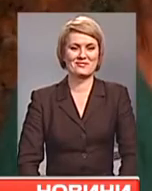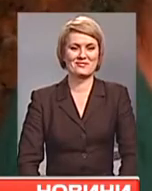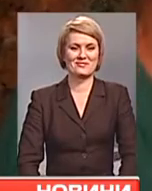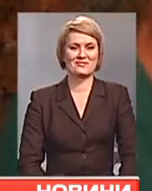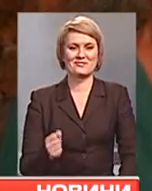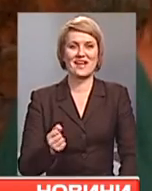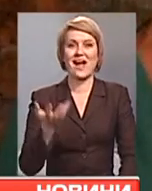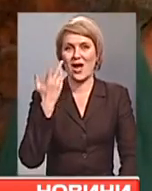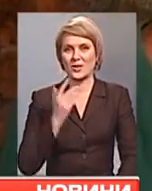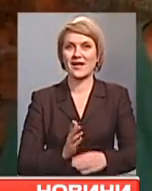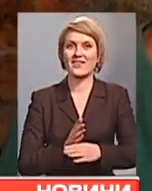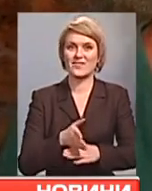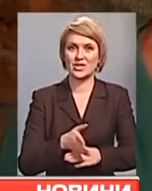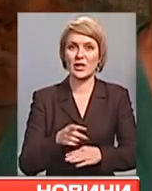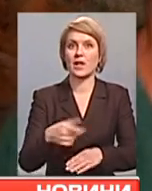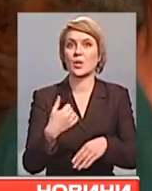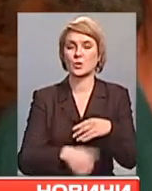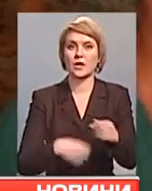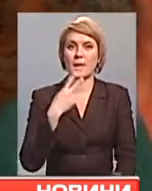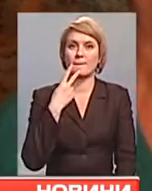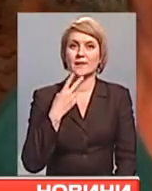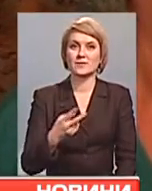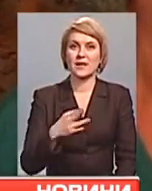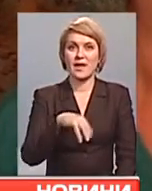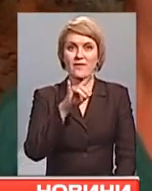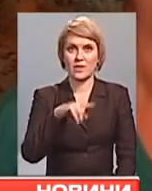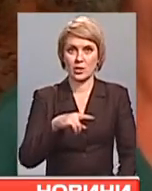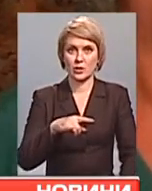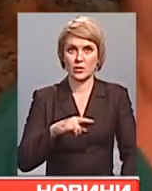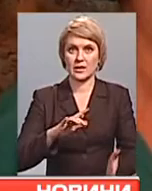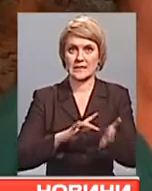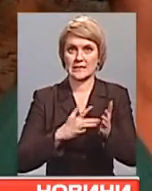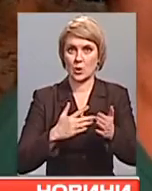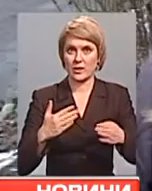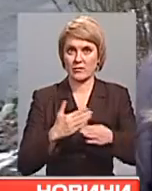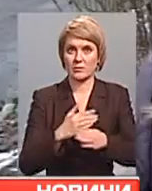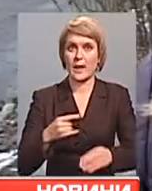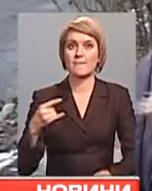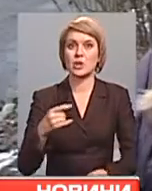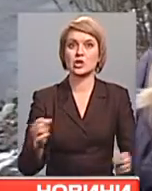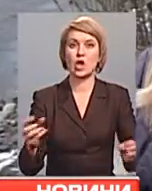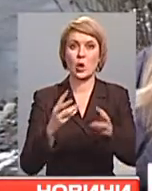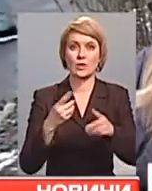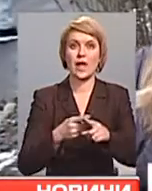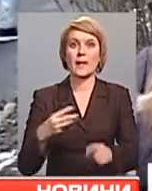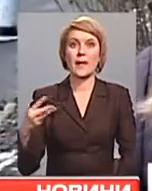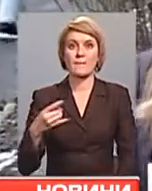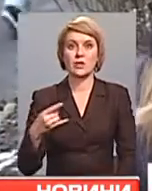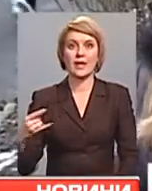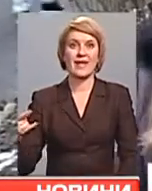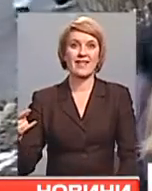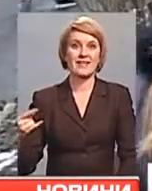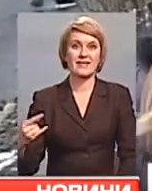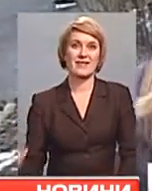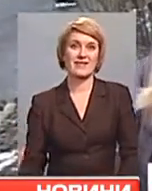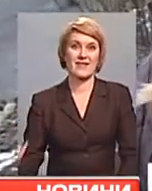А коли вийшли, а там вже посмотрели в окно, стекла вибиті і машина горить. Ця машина якраз їхала, вона знизу їхала